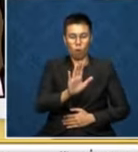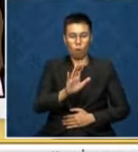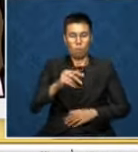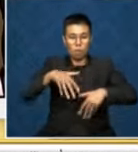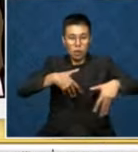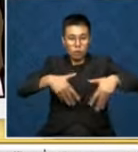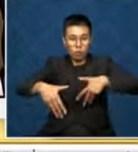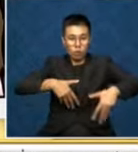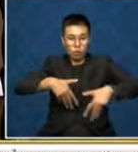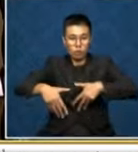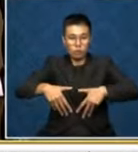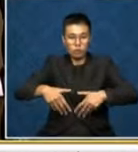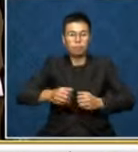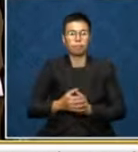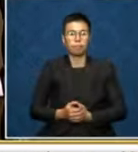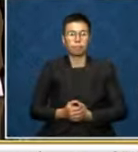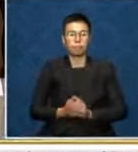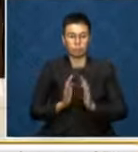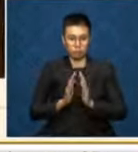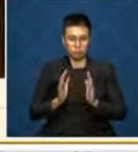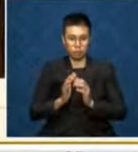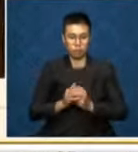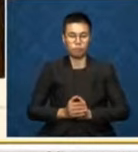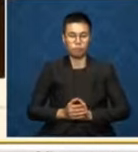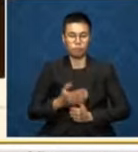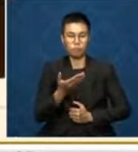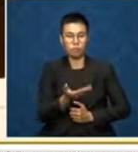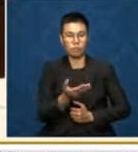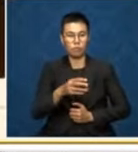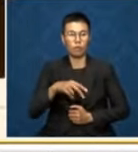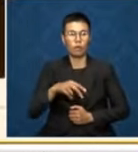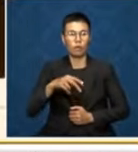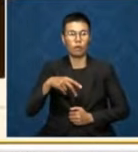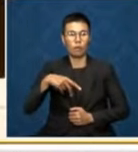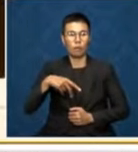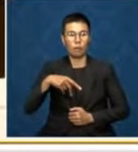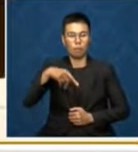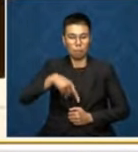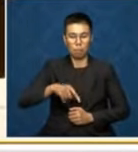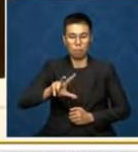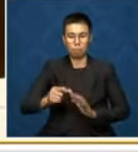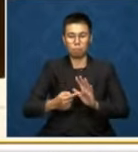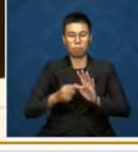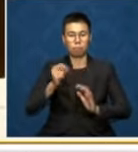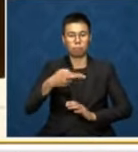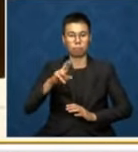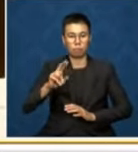ขอบคุณค่ะ ขอบคุณครับเชิญท่านพัทรพงศ์พัทรประสิทธิ์ครับ